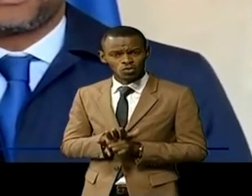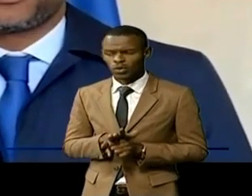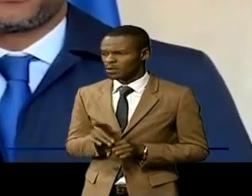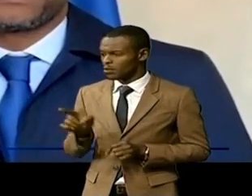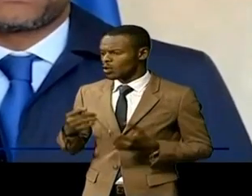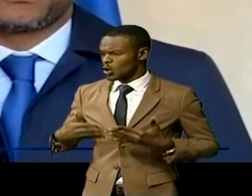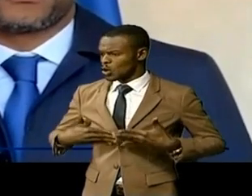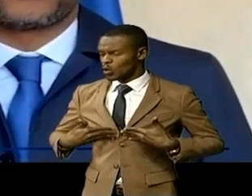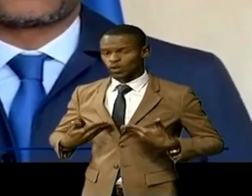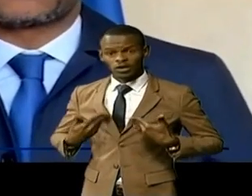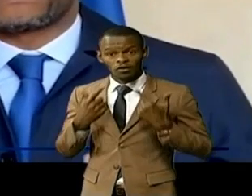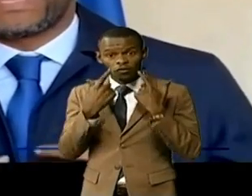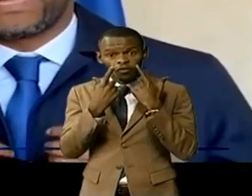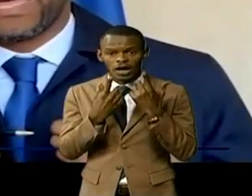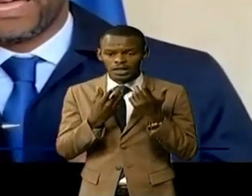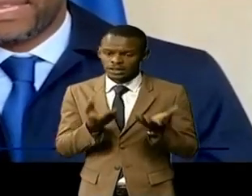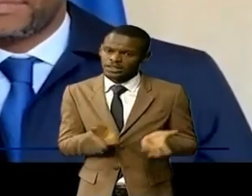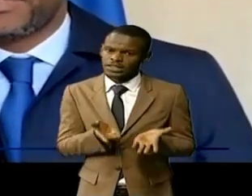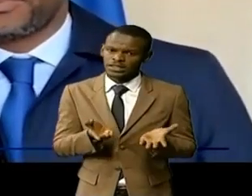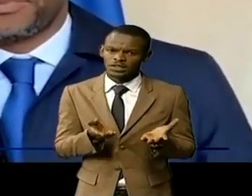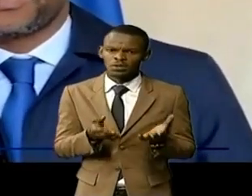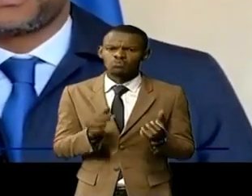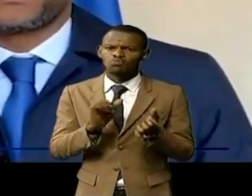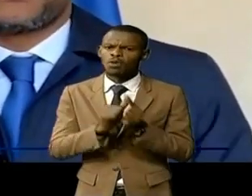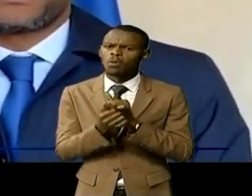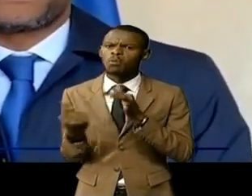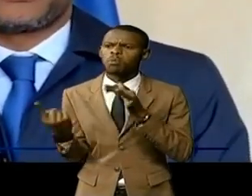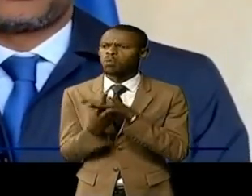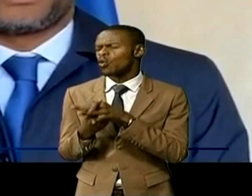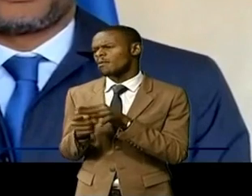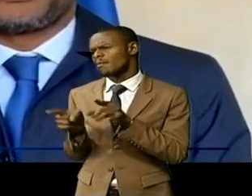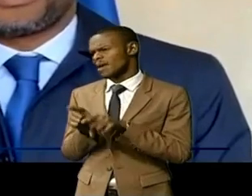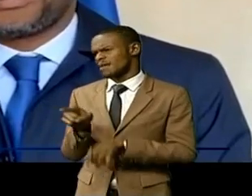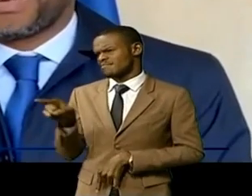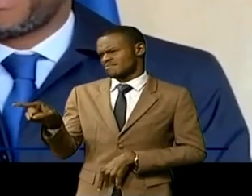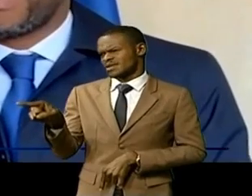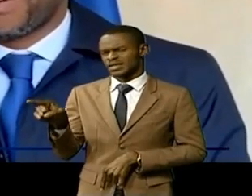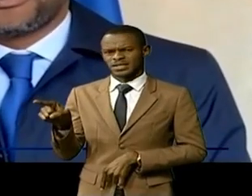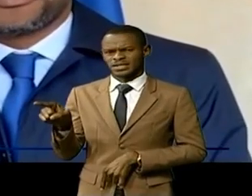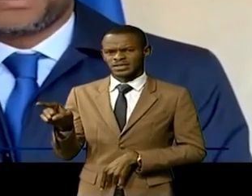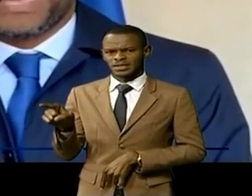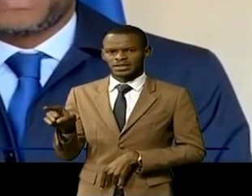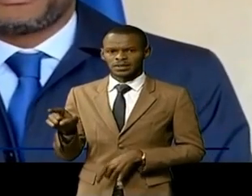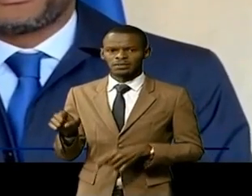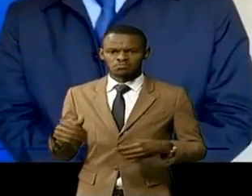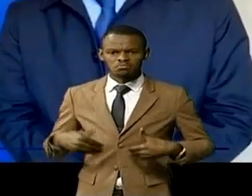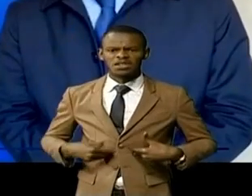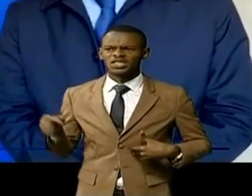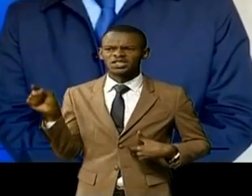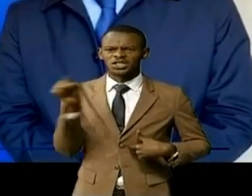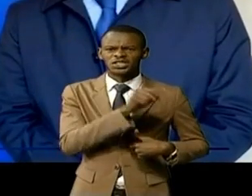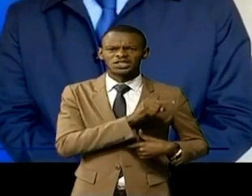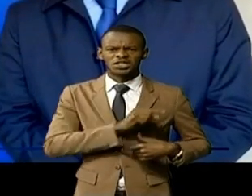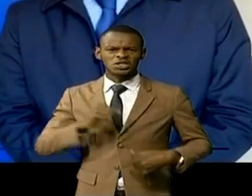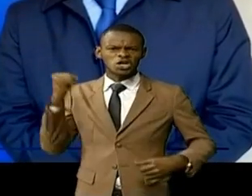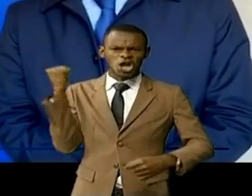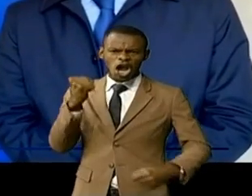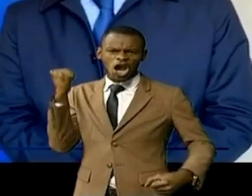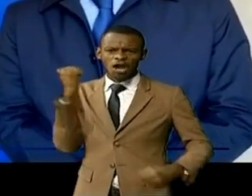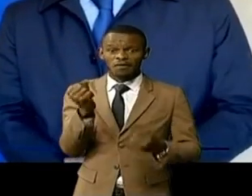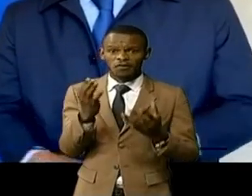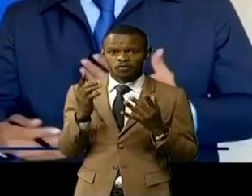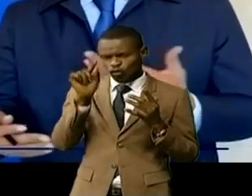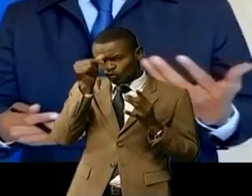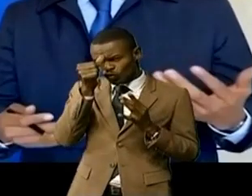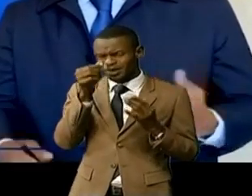parler aux jeunes qui sont contestataires, qui veulent de plus en plus savoir ce que les gouvernements font. La rencontre a été plutôt belle et enrichissante et je